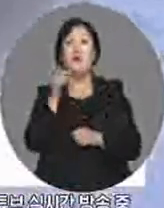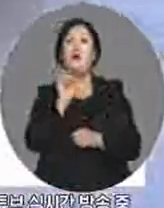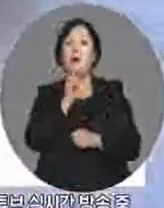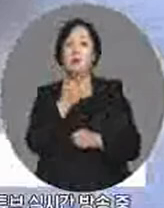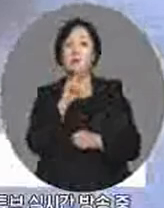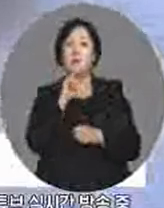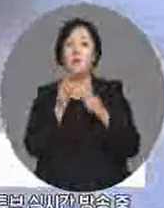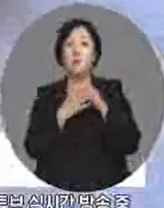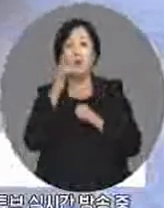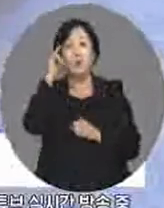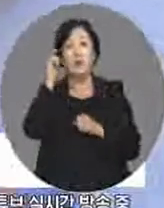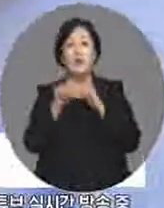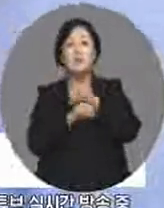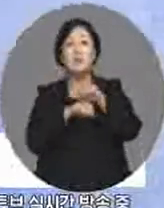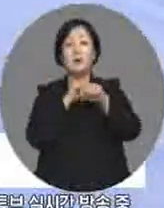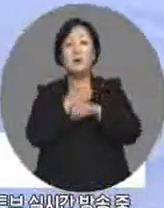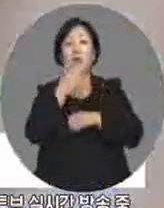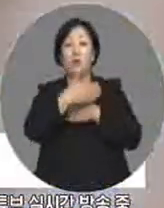왜 창고에